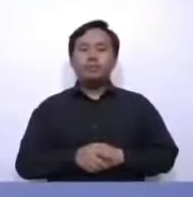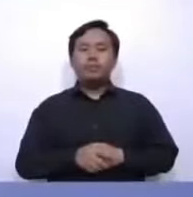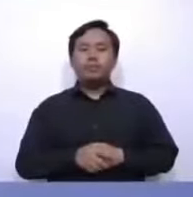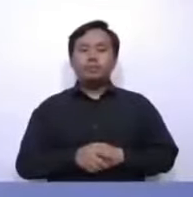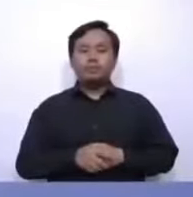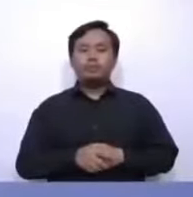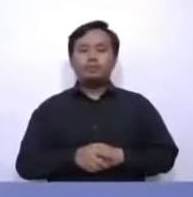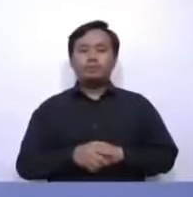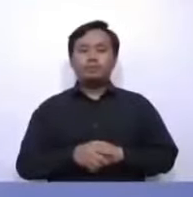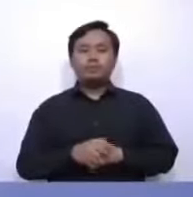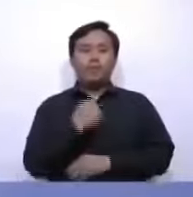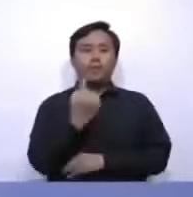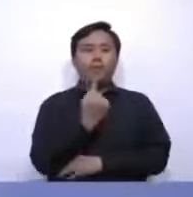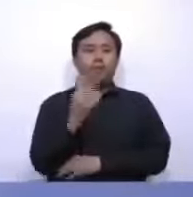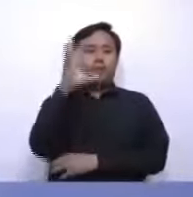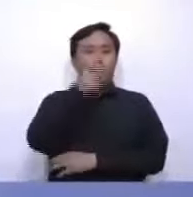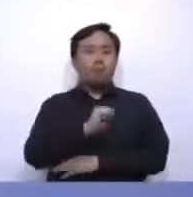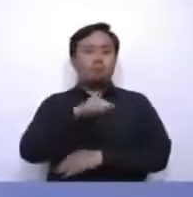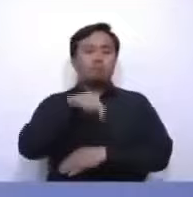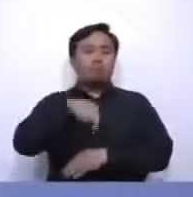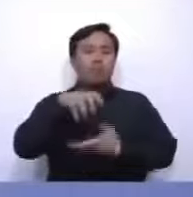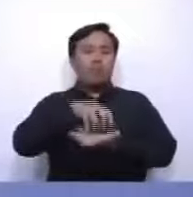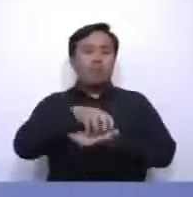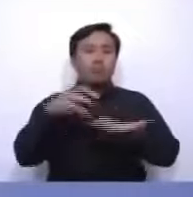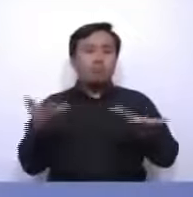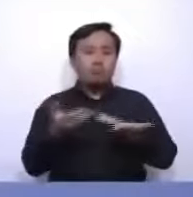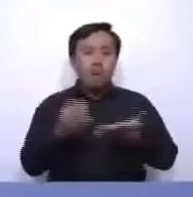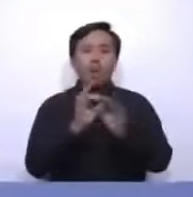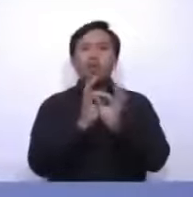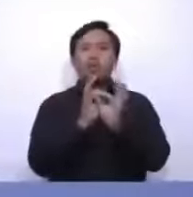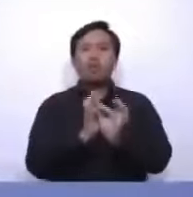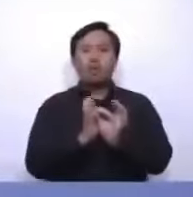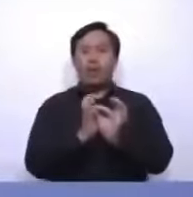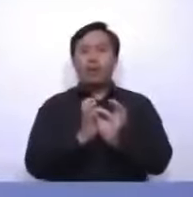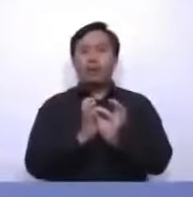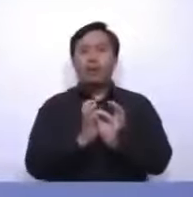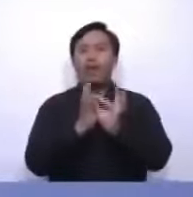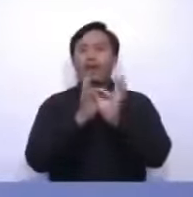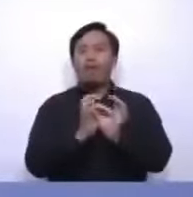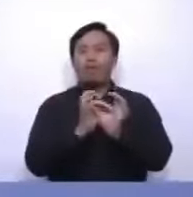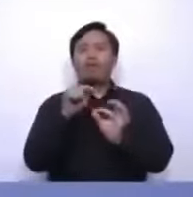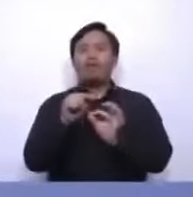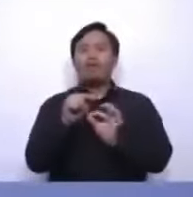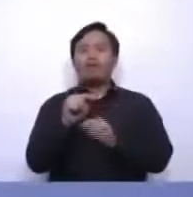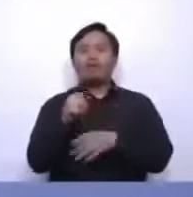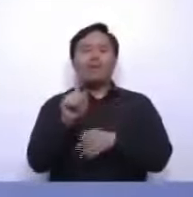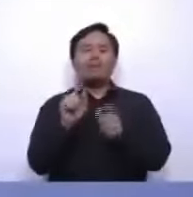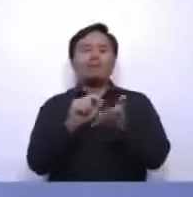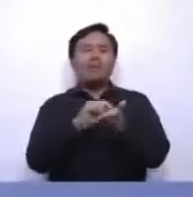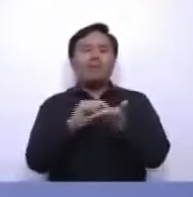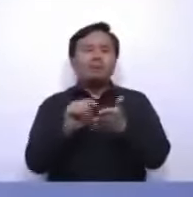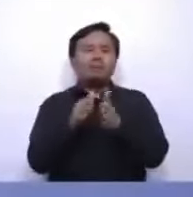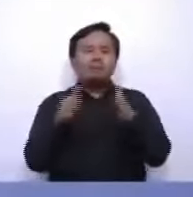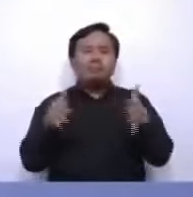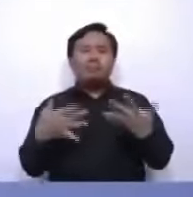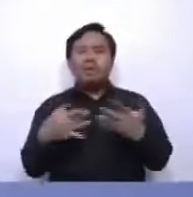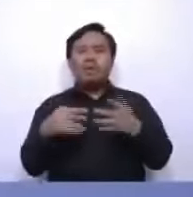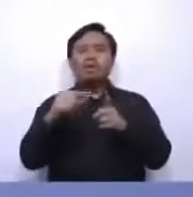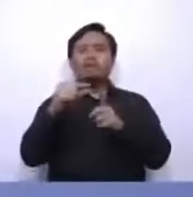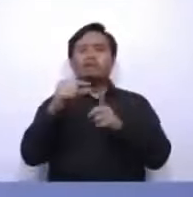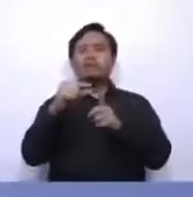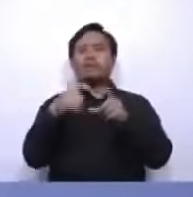Malam ini kita berada di Universitas Pajajaran. Pajajaran memiliki makna ngajajar, sejajar, bahwa